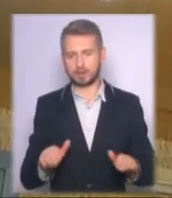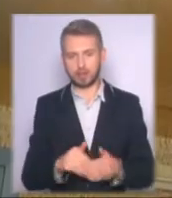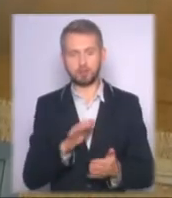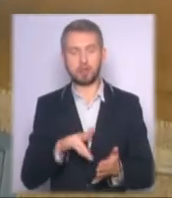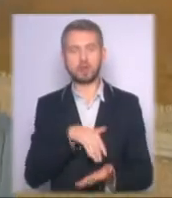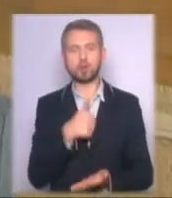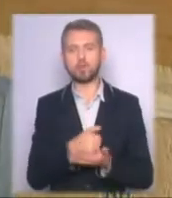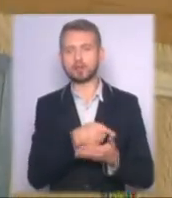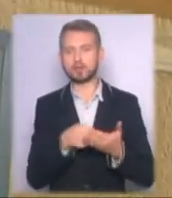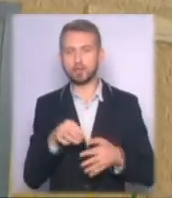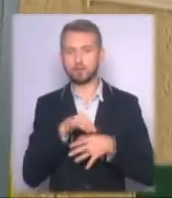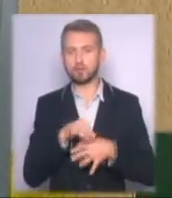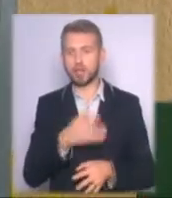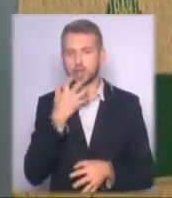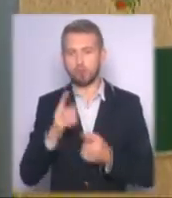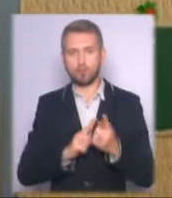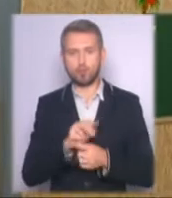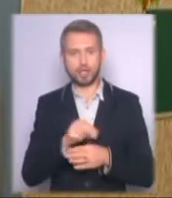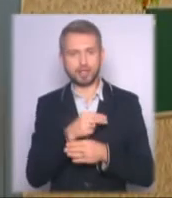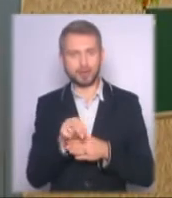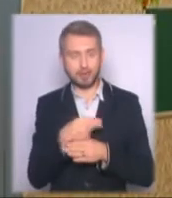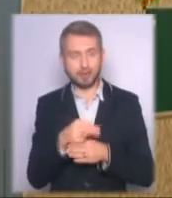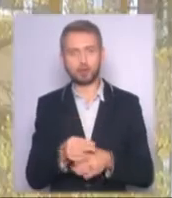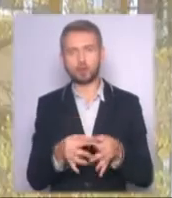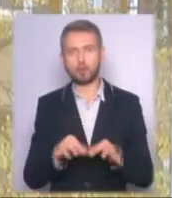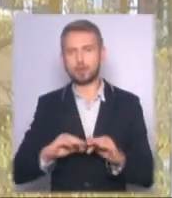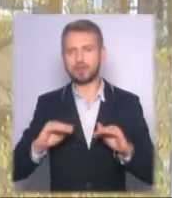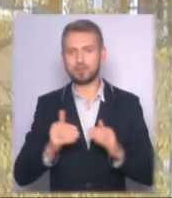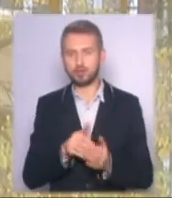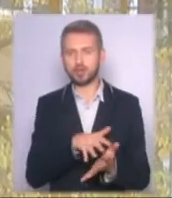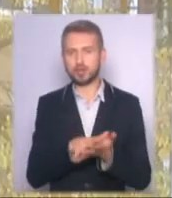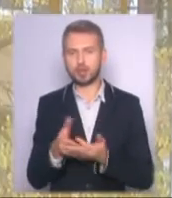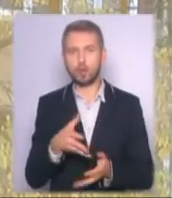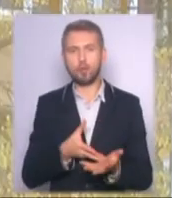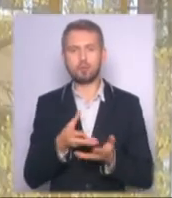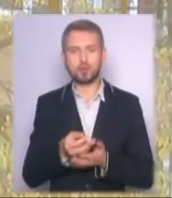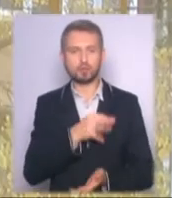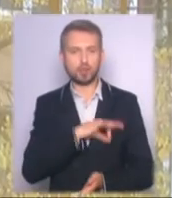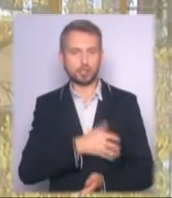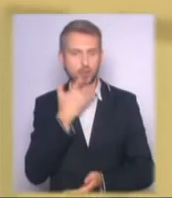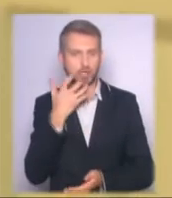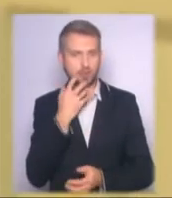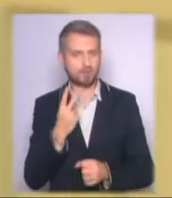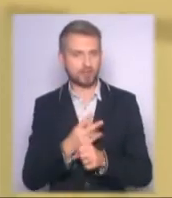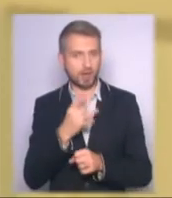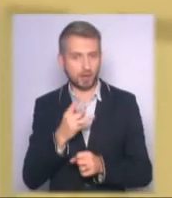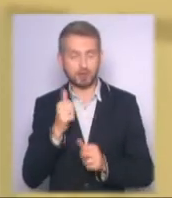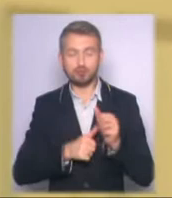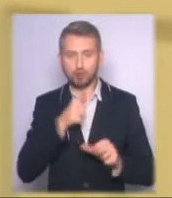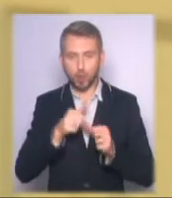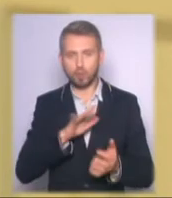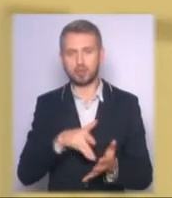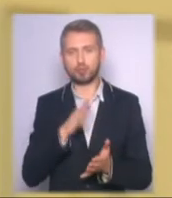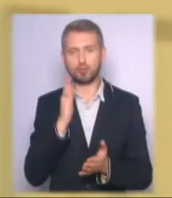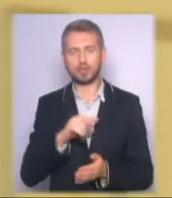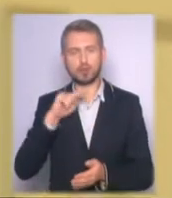голова зазначив, проведення термомодернізації дозволить зменшити витрати на оплату спожитого тепла щонайменше вдвічі. А отже, щороку місто заощаджуватиме майже